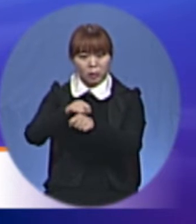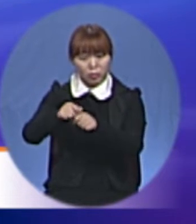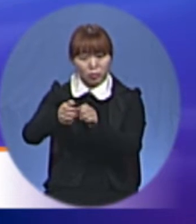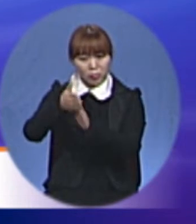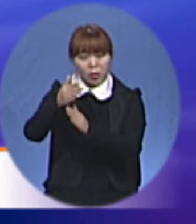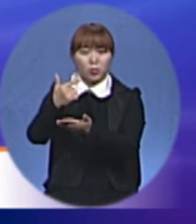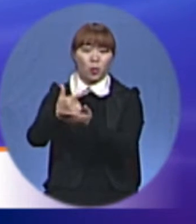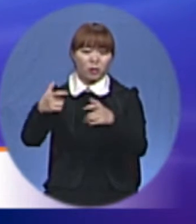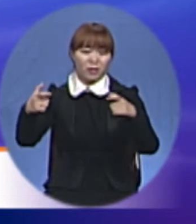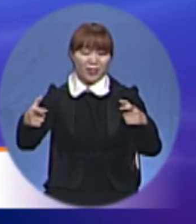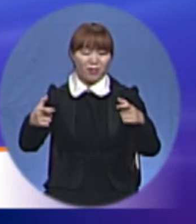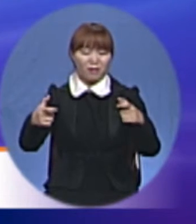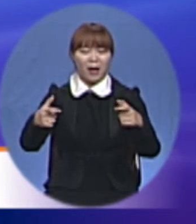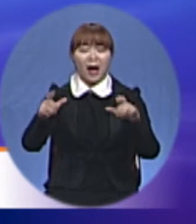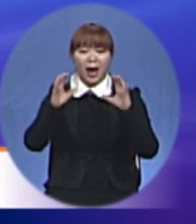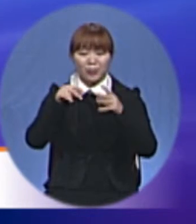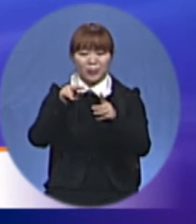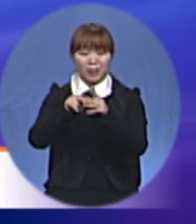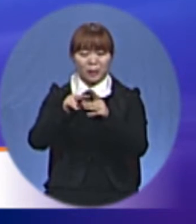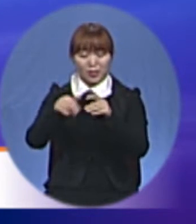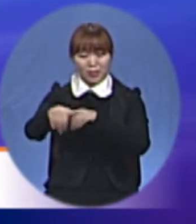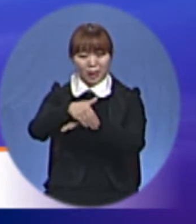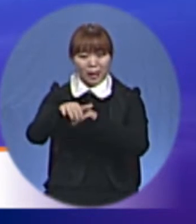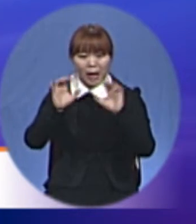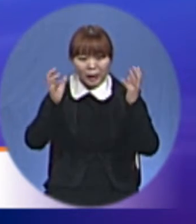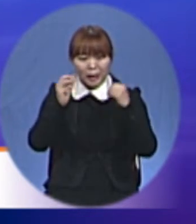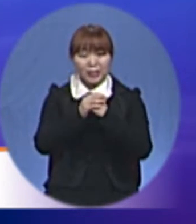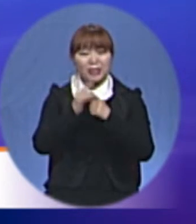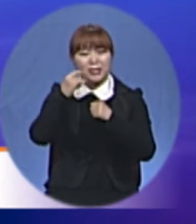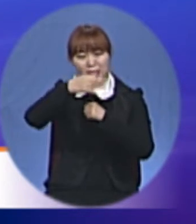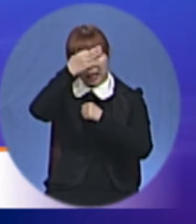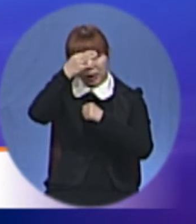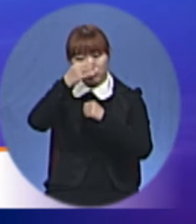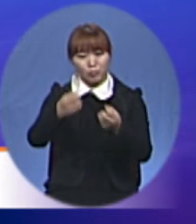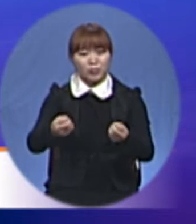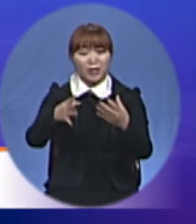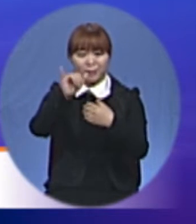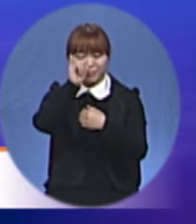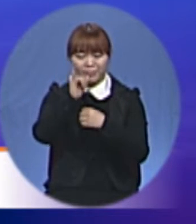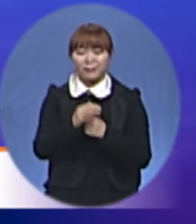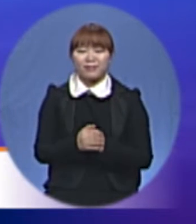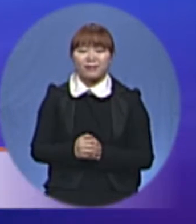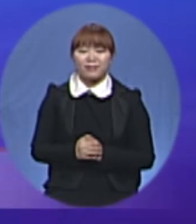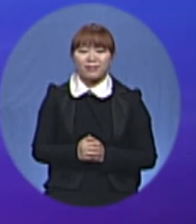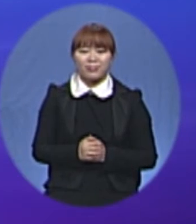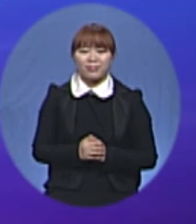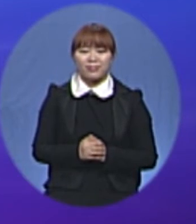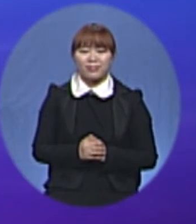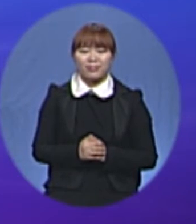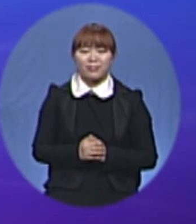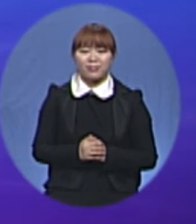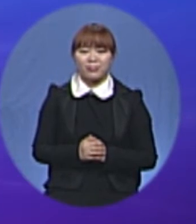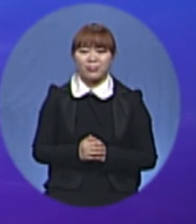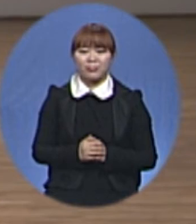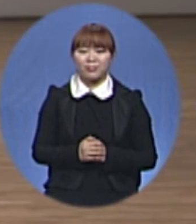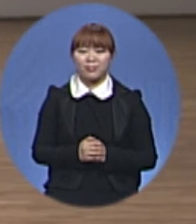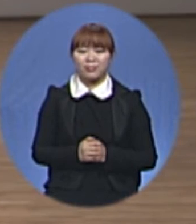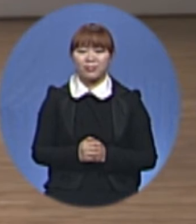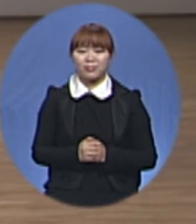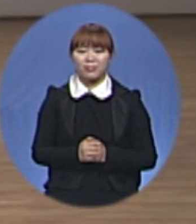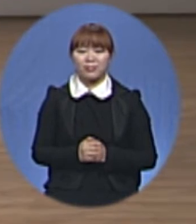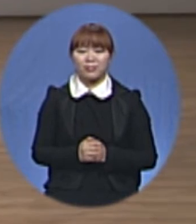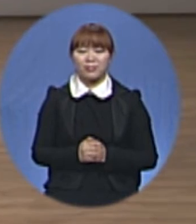서울 노원구에서 이 지역 아동센터에 다니는 아동들이 예술제를 열었습니다. 정두리 기자입니다.